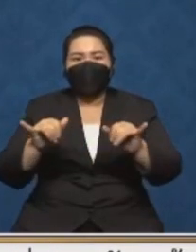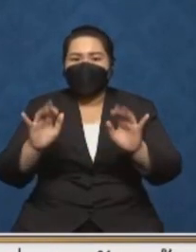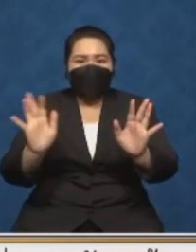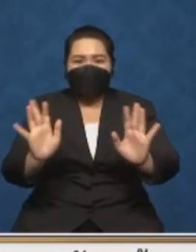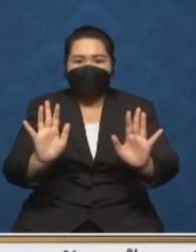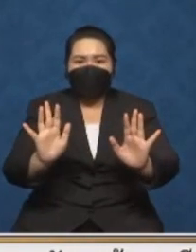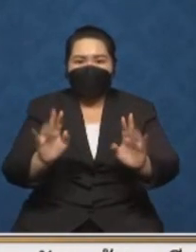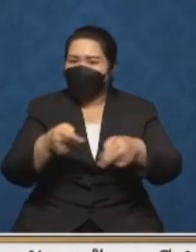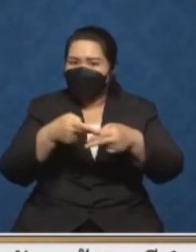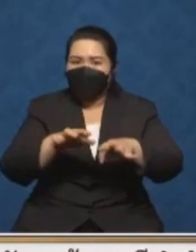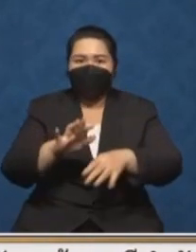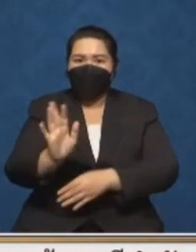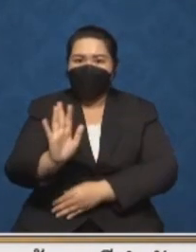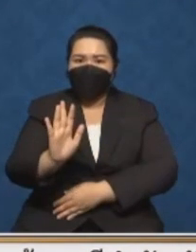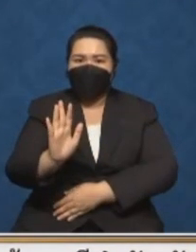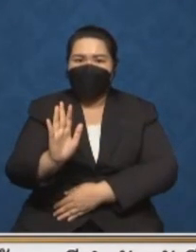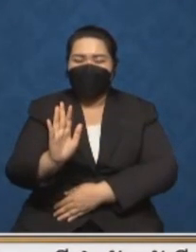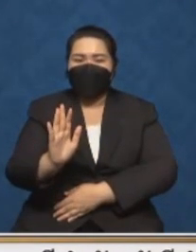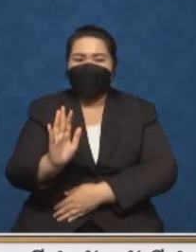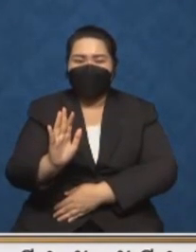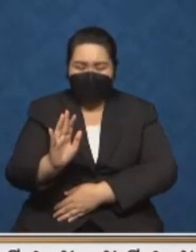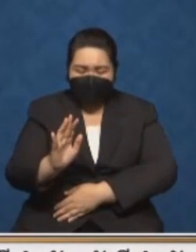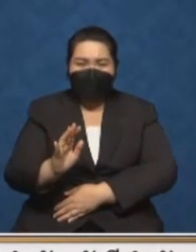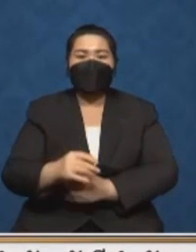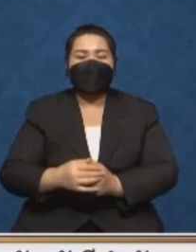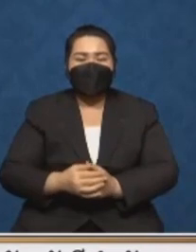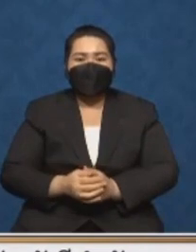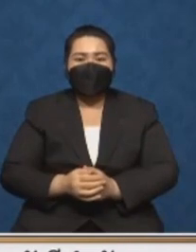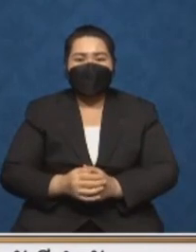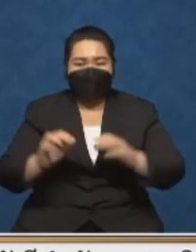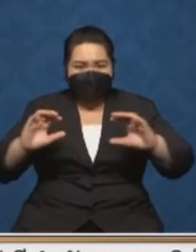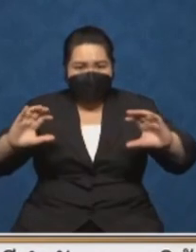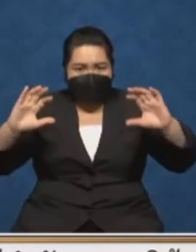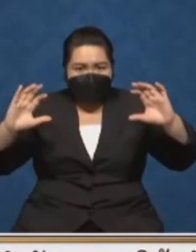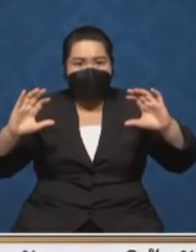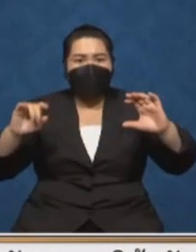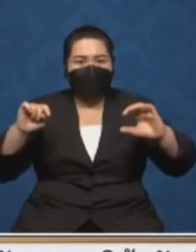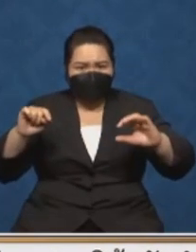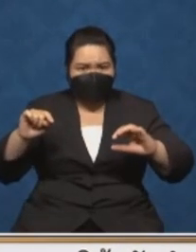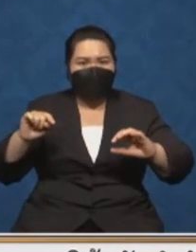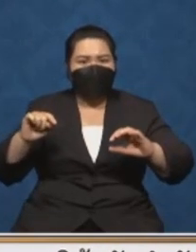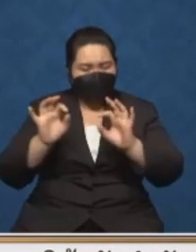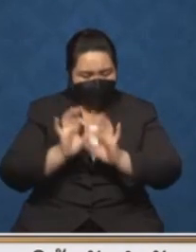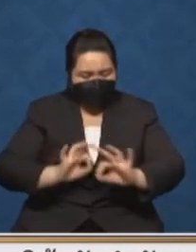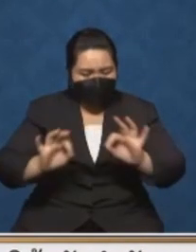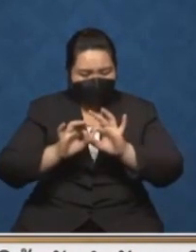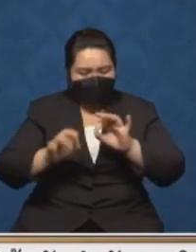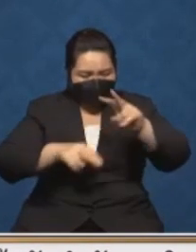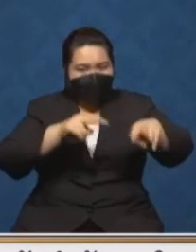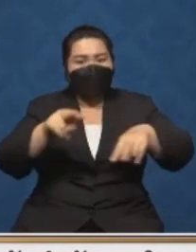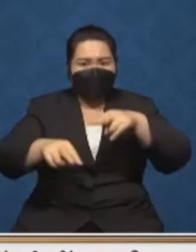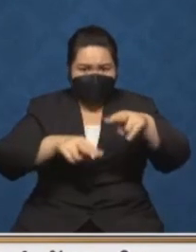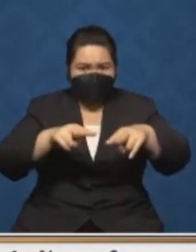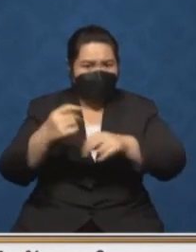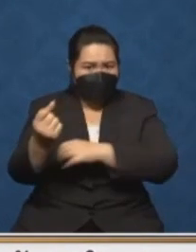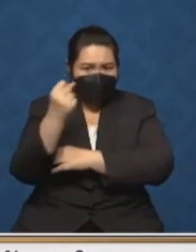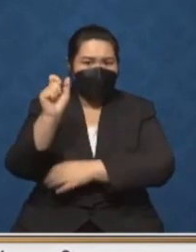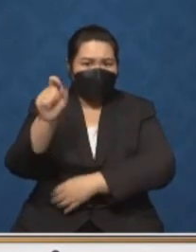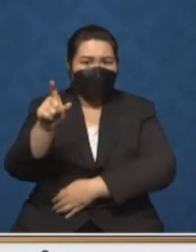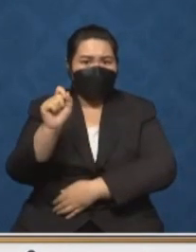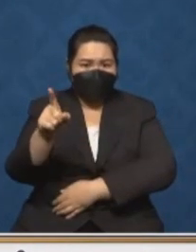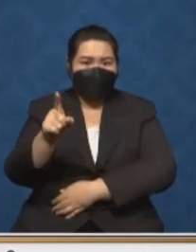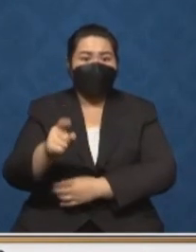ทาน ปล่อยไม่ได้ราชการต้องเข้ามาดำเนินการอย่างเชียบขาด